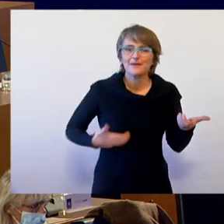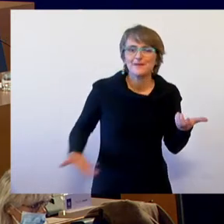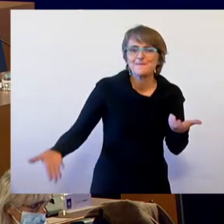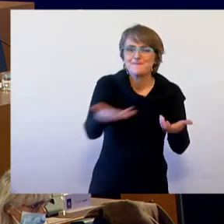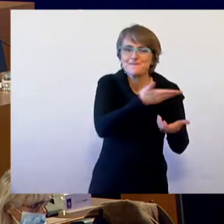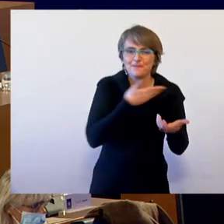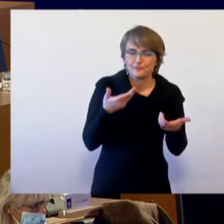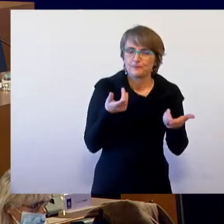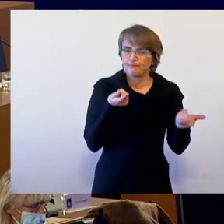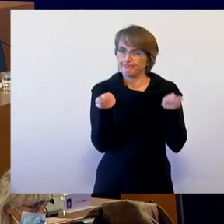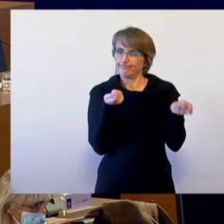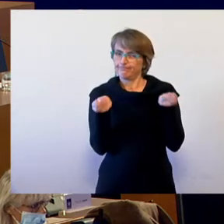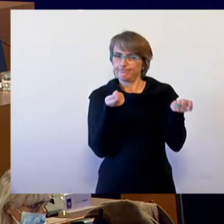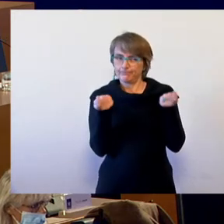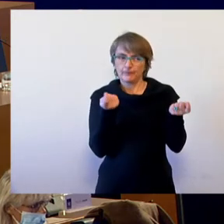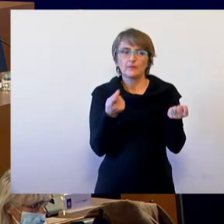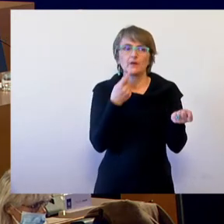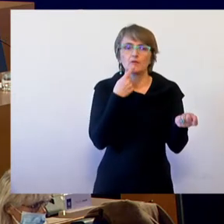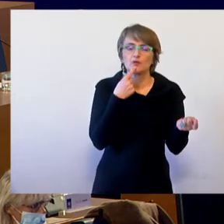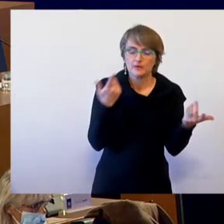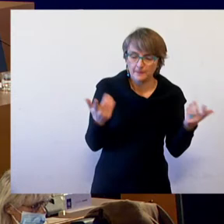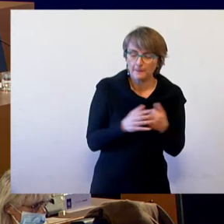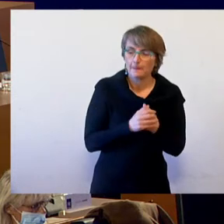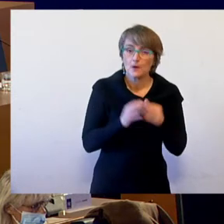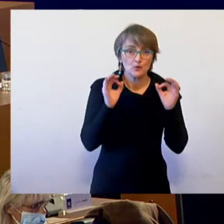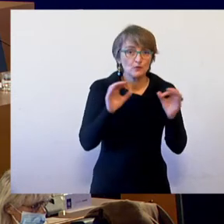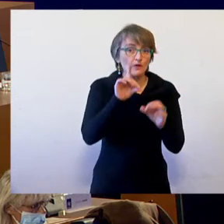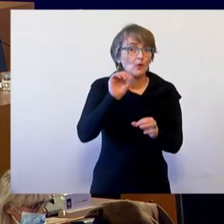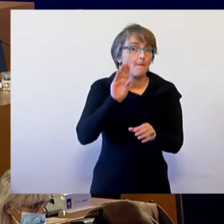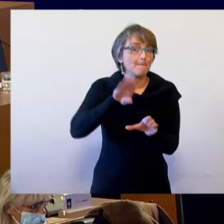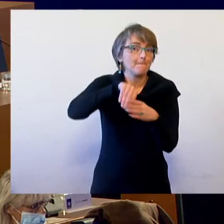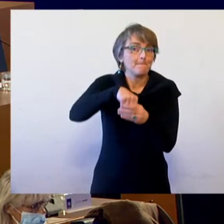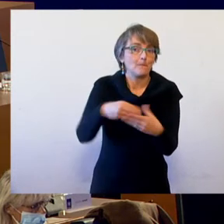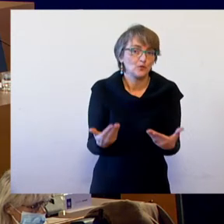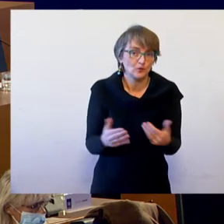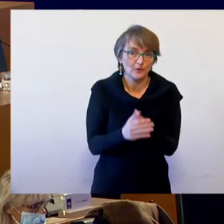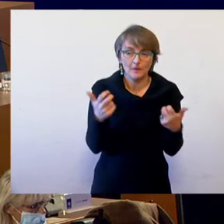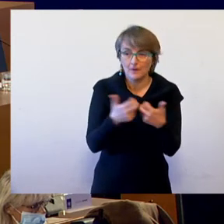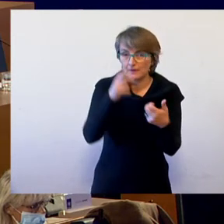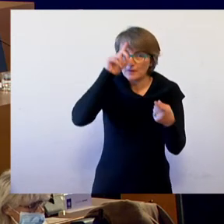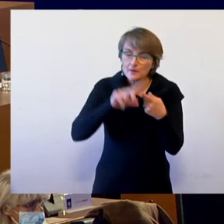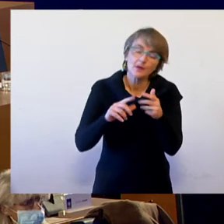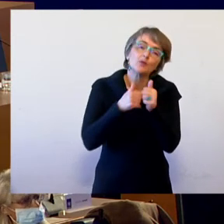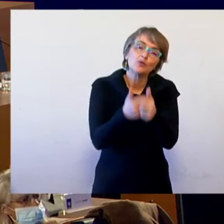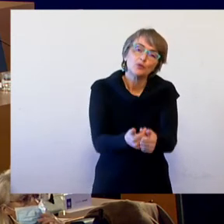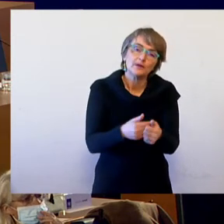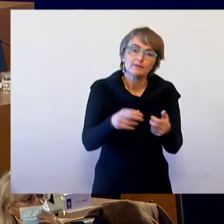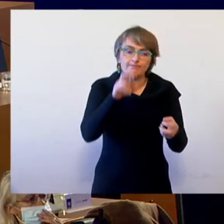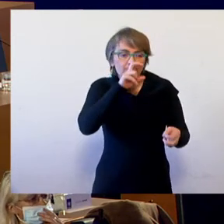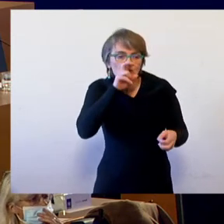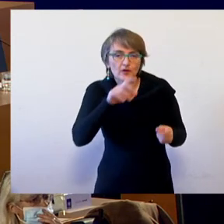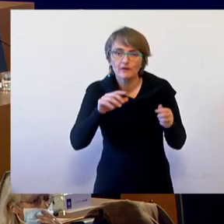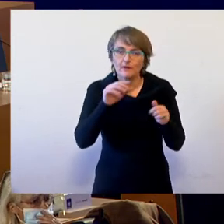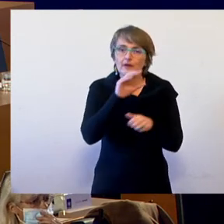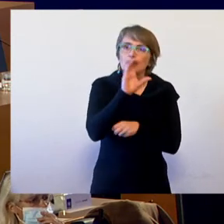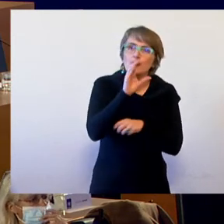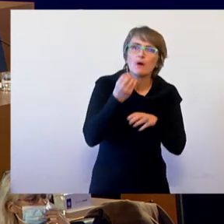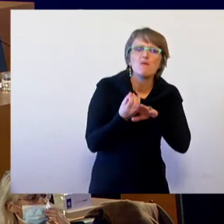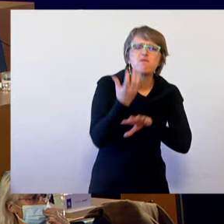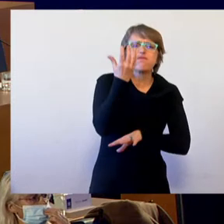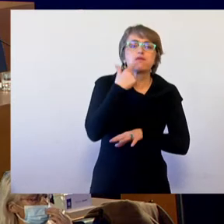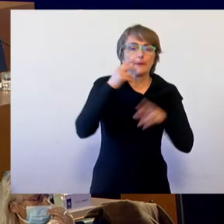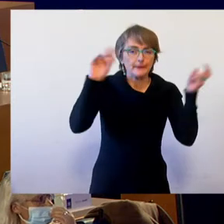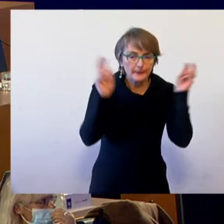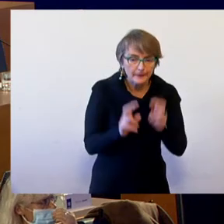figurent au DOC de ce jour, à propos notamment de notre ambition pour une flotte de véhicules décarbonés, vous en avez parlé, à propos aussi de la